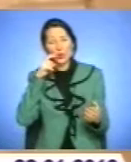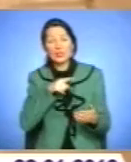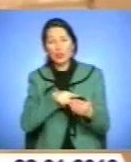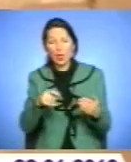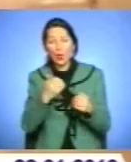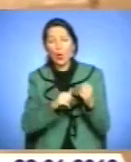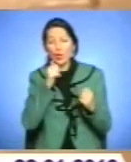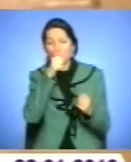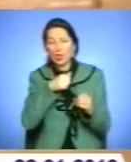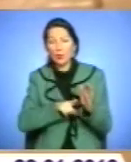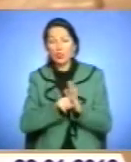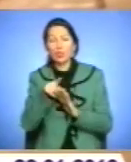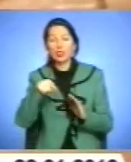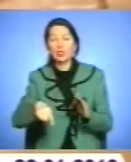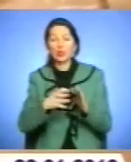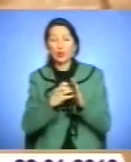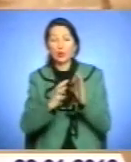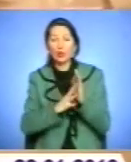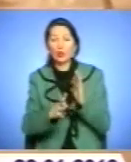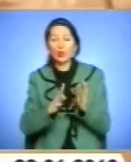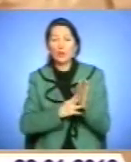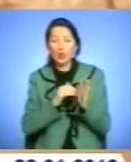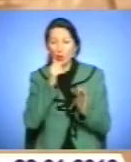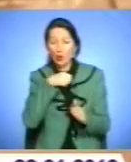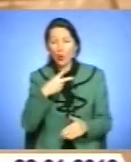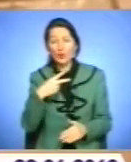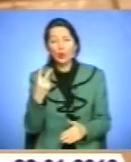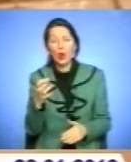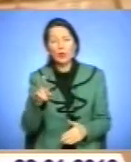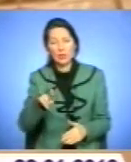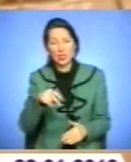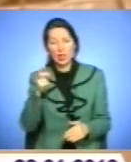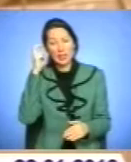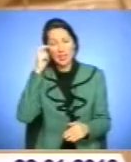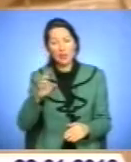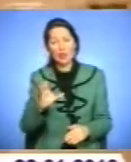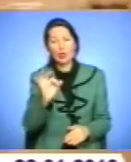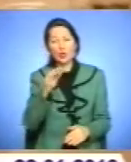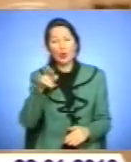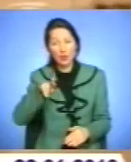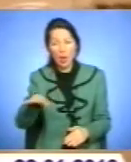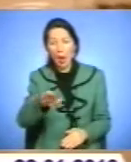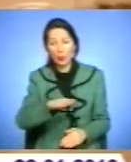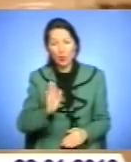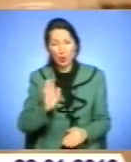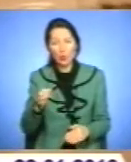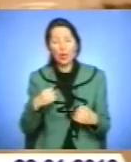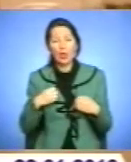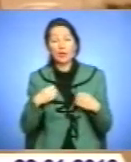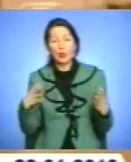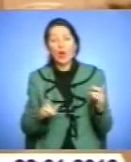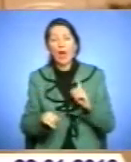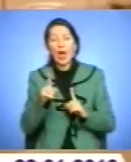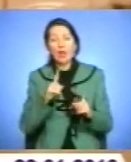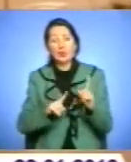з 1999 року. 22 січня у Києві на Софійській площі відбулися урочисті збори, на яких був проголошений